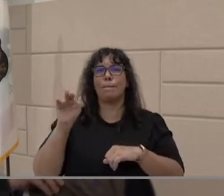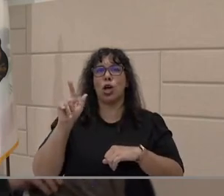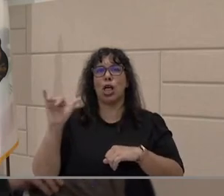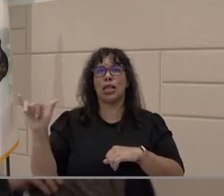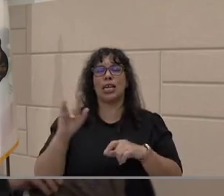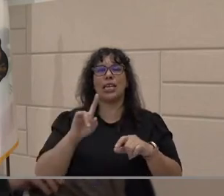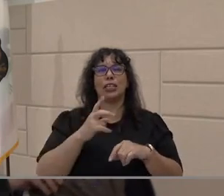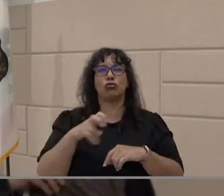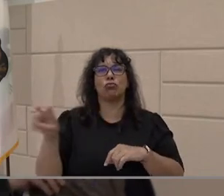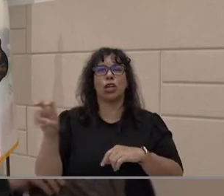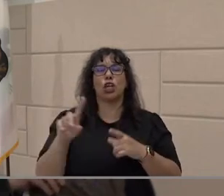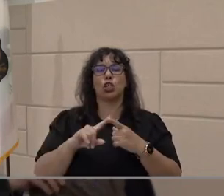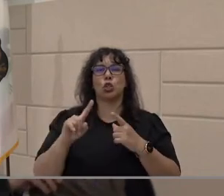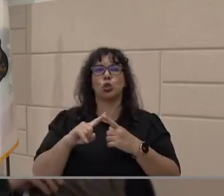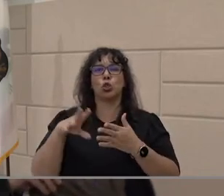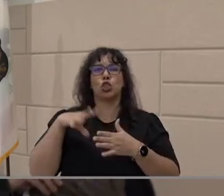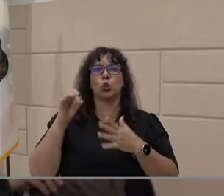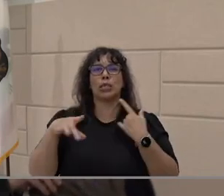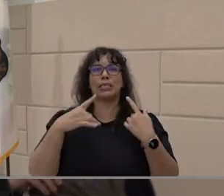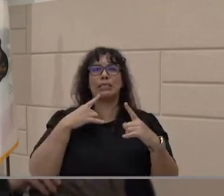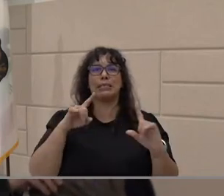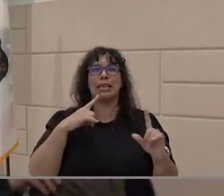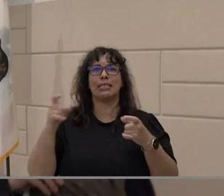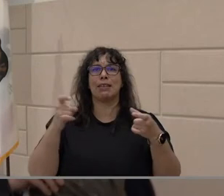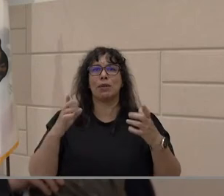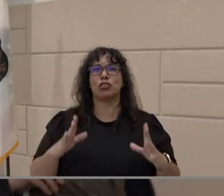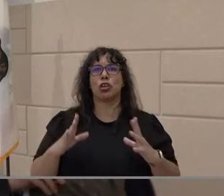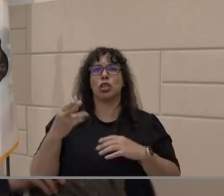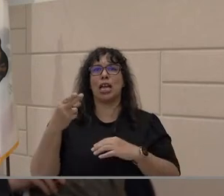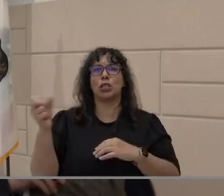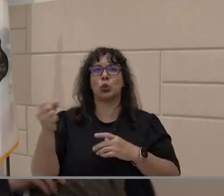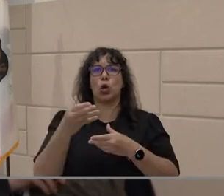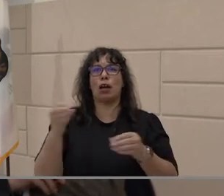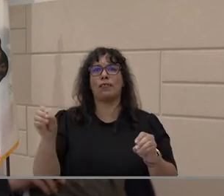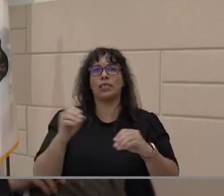មឥឡូវនឹងធ្វើជាអ្នកដឹកនាំនៅសាលា High School